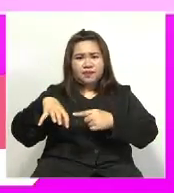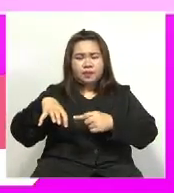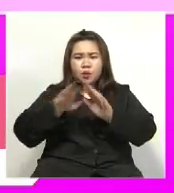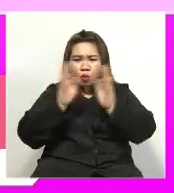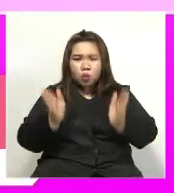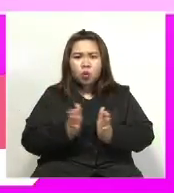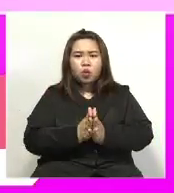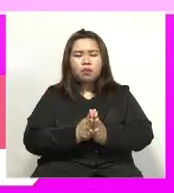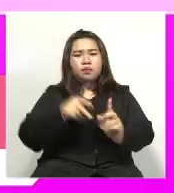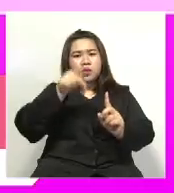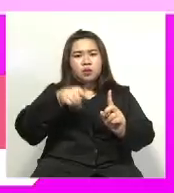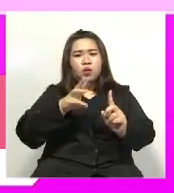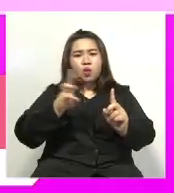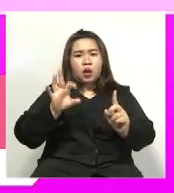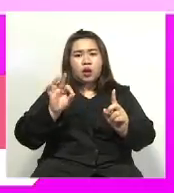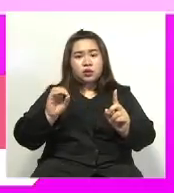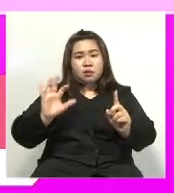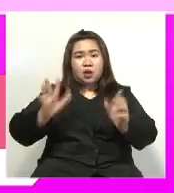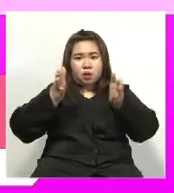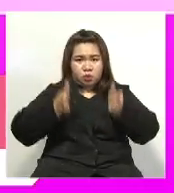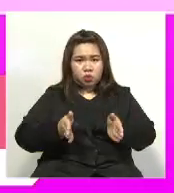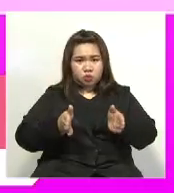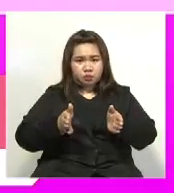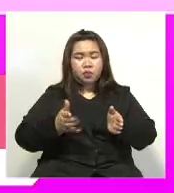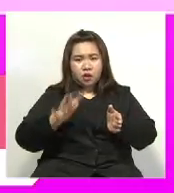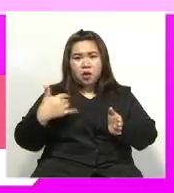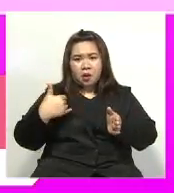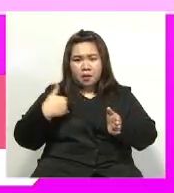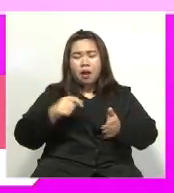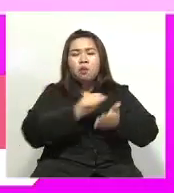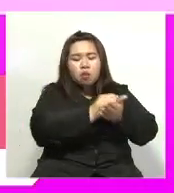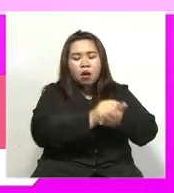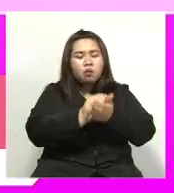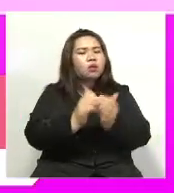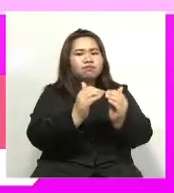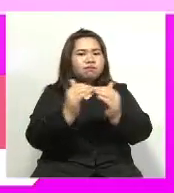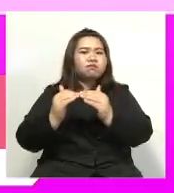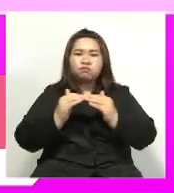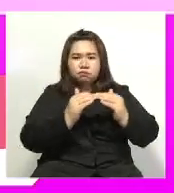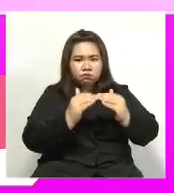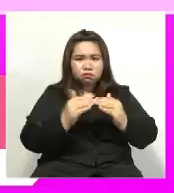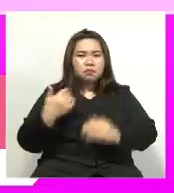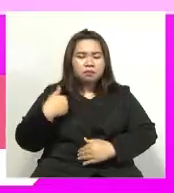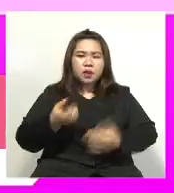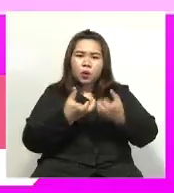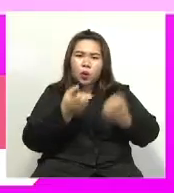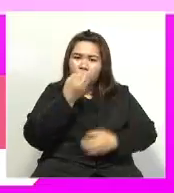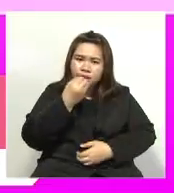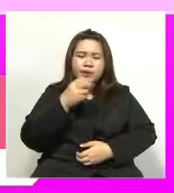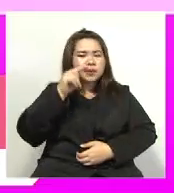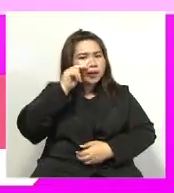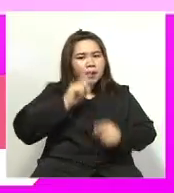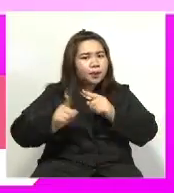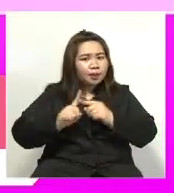นวนรวม 1,695 คนได้รับการจัดการบริการที่เท่าเทียมกันทั้งปัจจัย4การฝึกอ